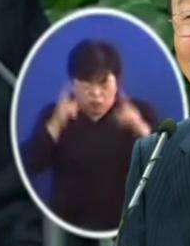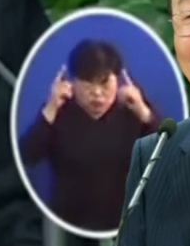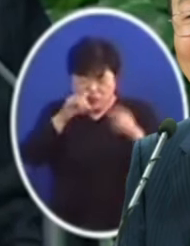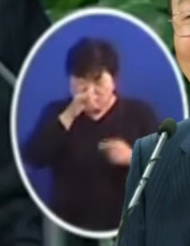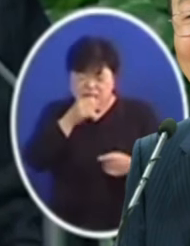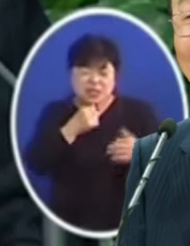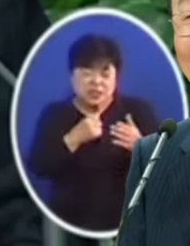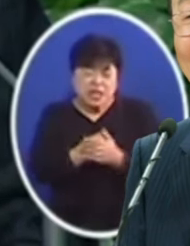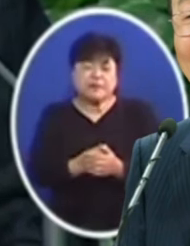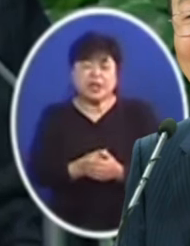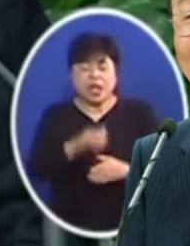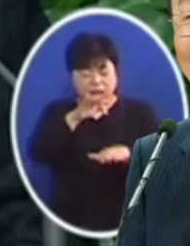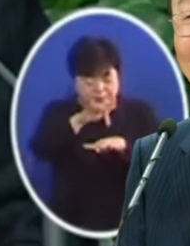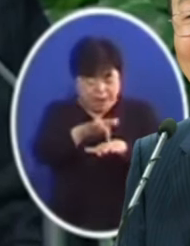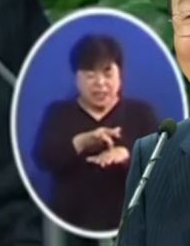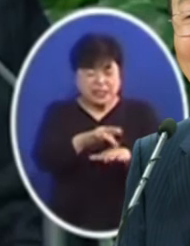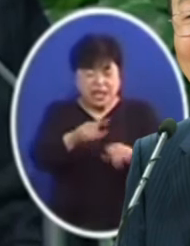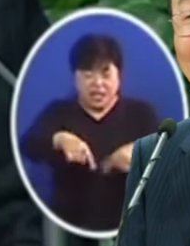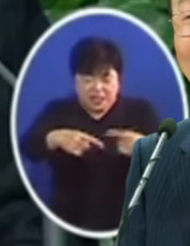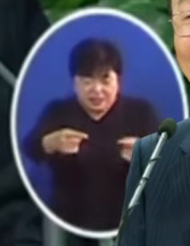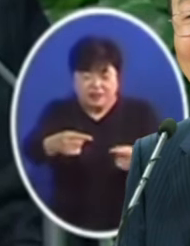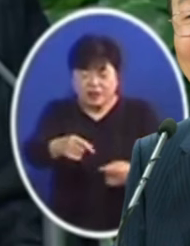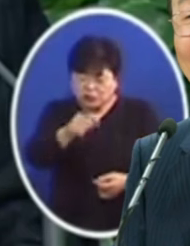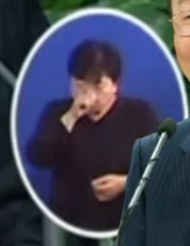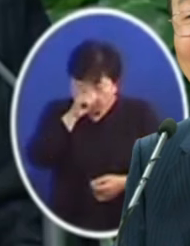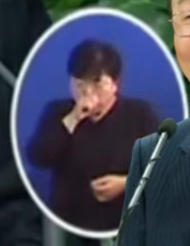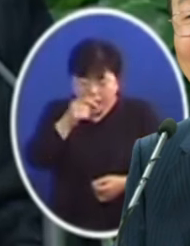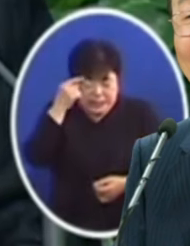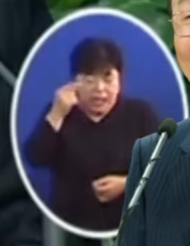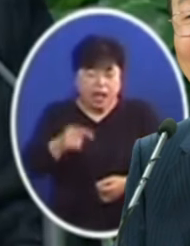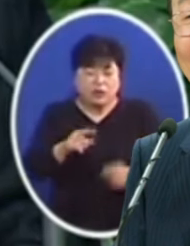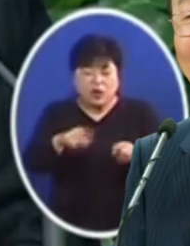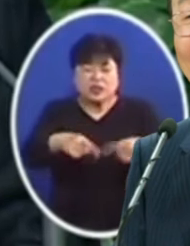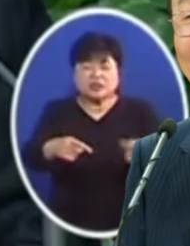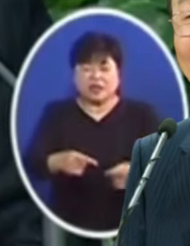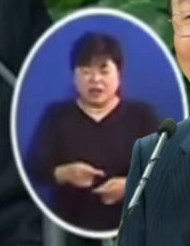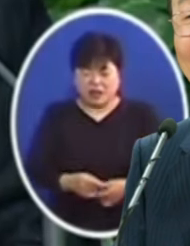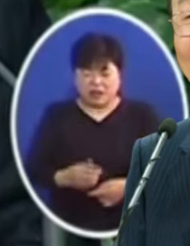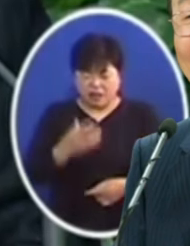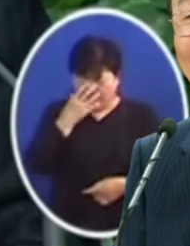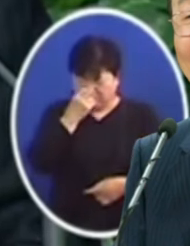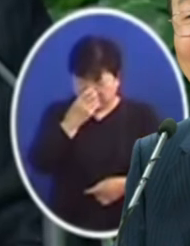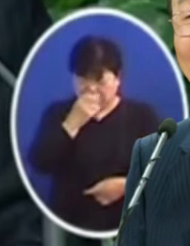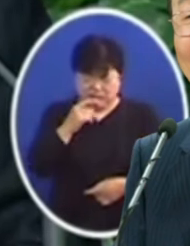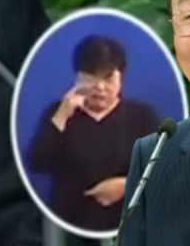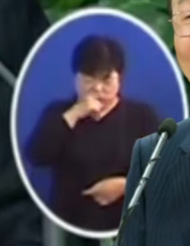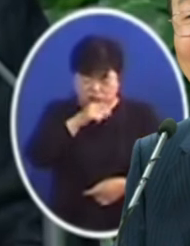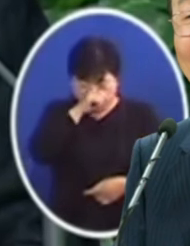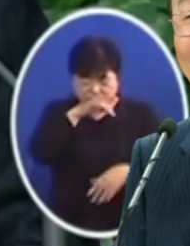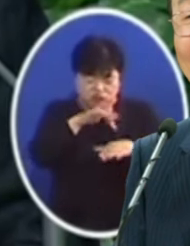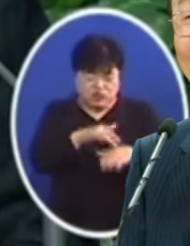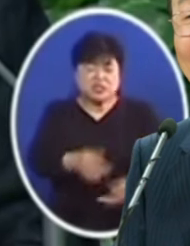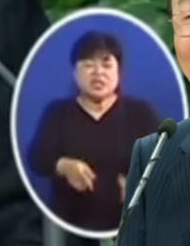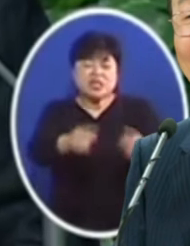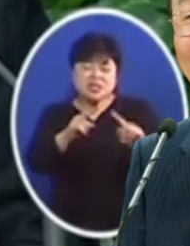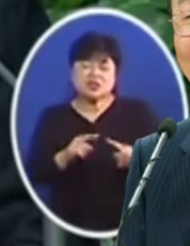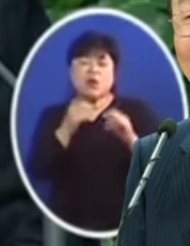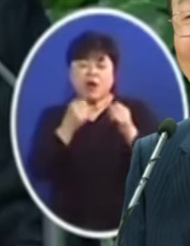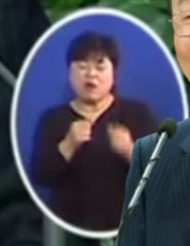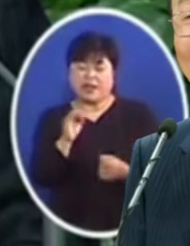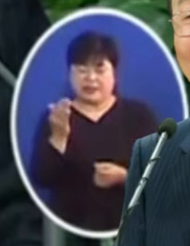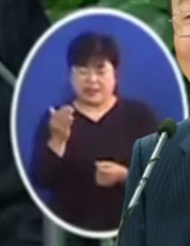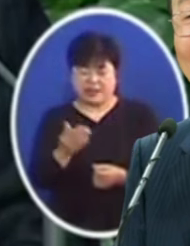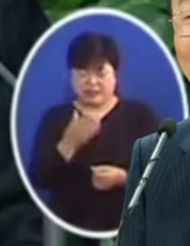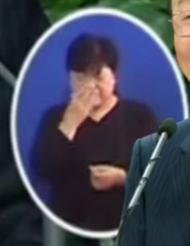있으니까 아, 우리가 들어갈 수 있는 좋은 처수가 있구나 하고 이 쓰레기를 좋아하는 귀신들이 들어와서 거하게 되는 것입니다.